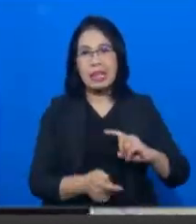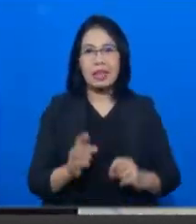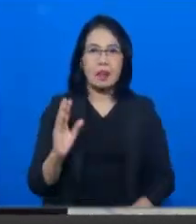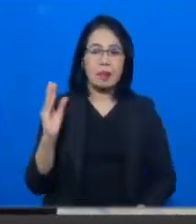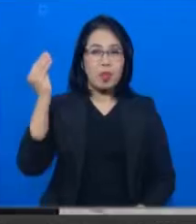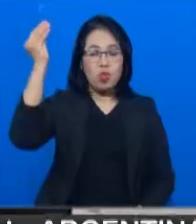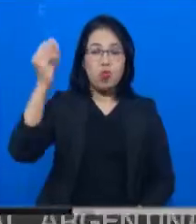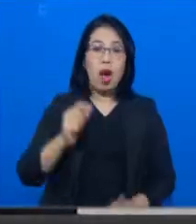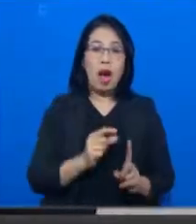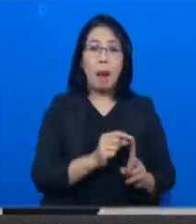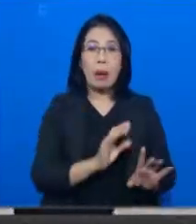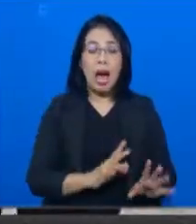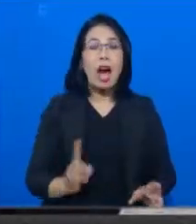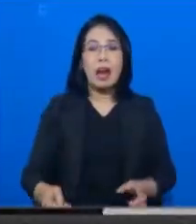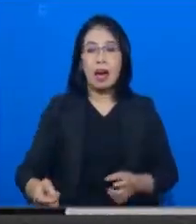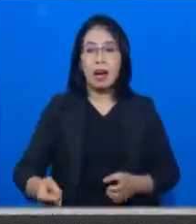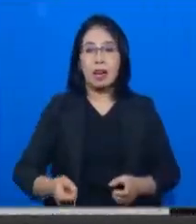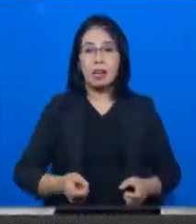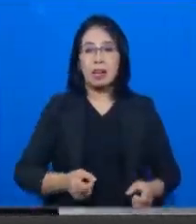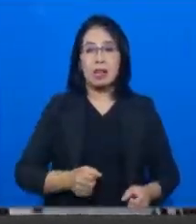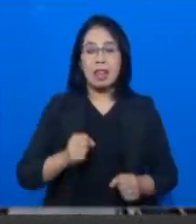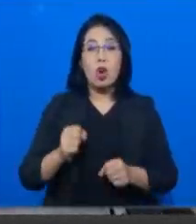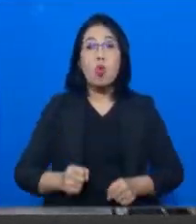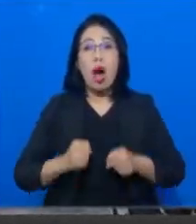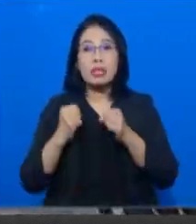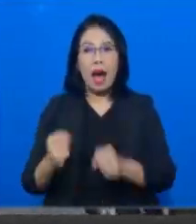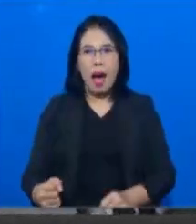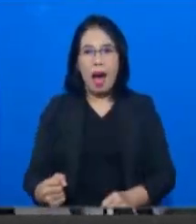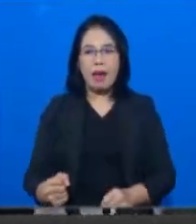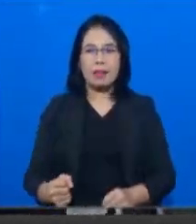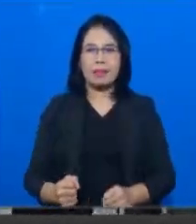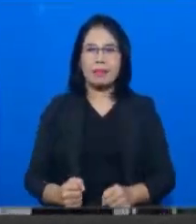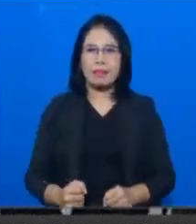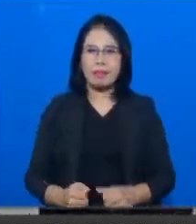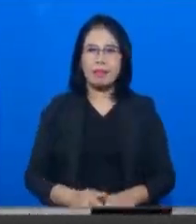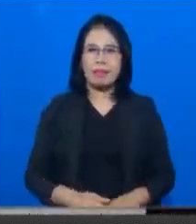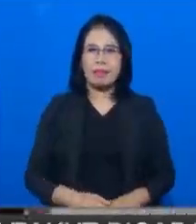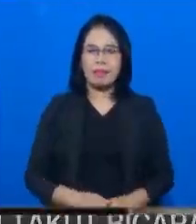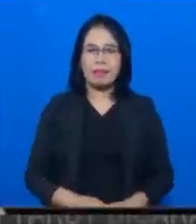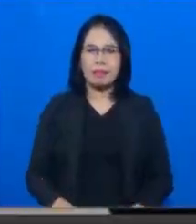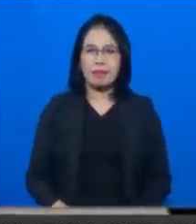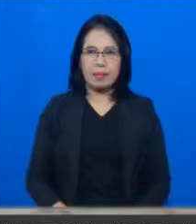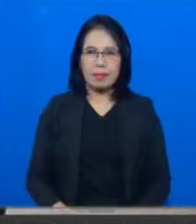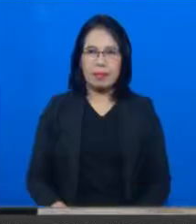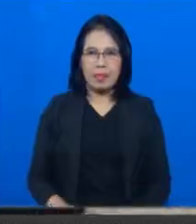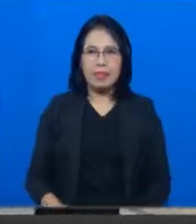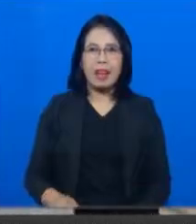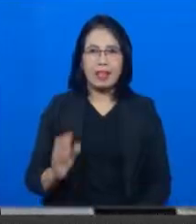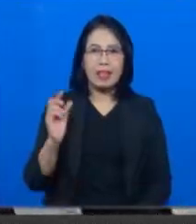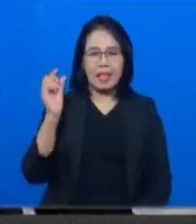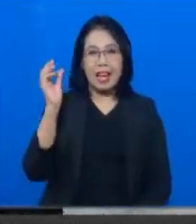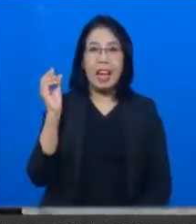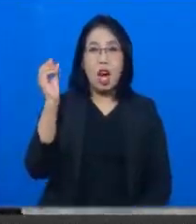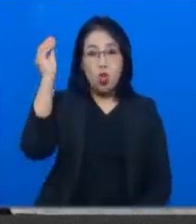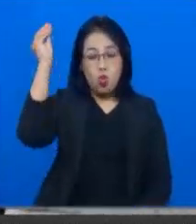ada kekuatan kekuasaan yang ingin selain Erlangga menjadi ketum Golkar. Isu soal kursi ketum Golkar ini pun menjadi bahan